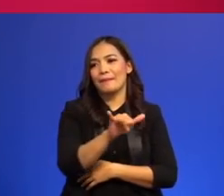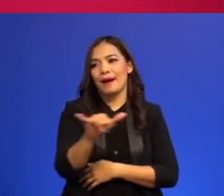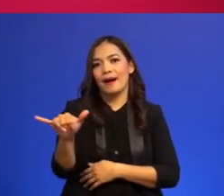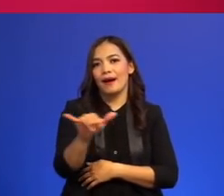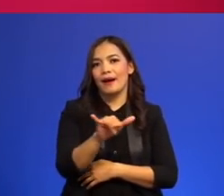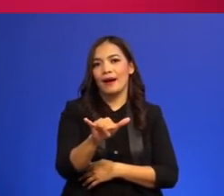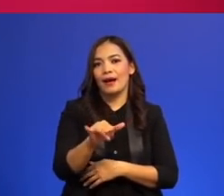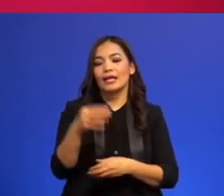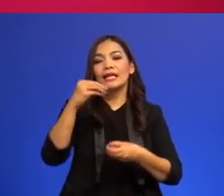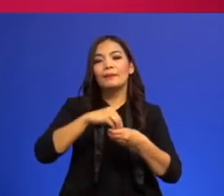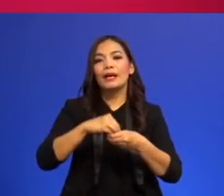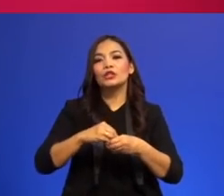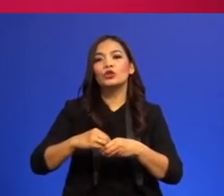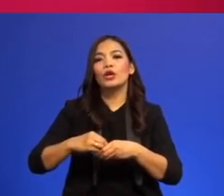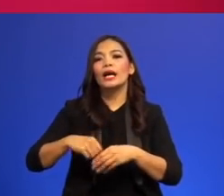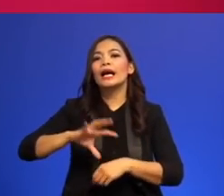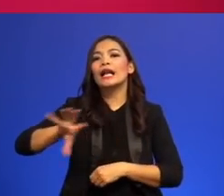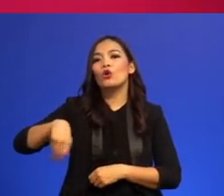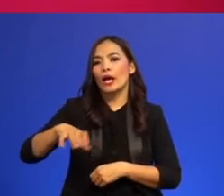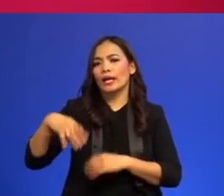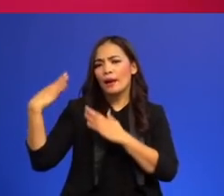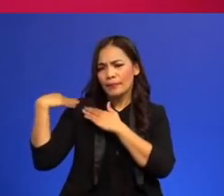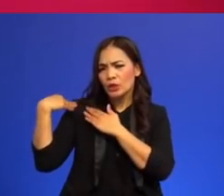Itu termasuk beban keluarga.